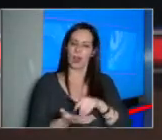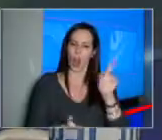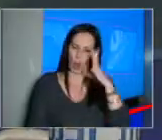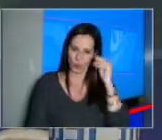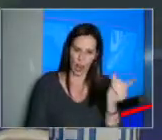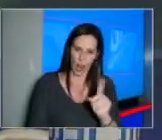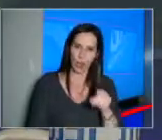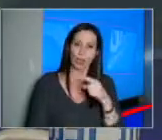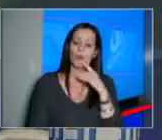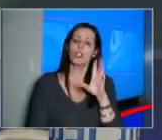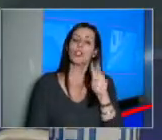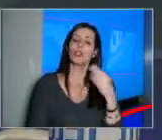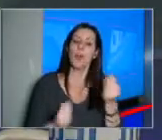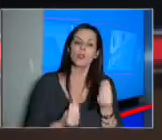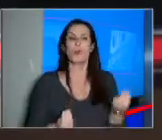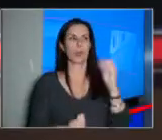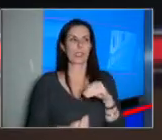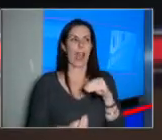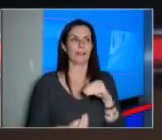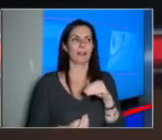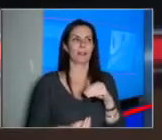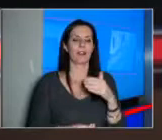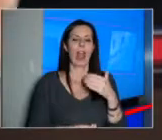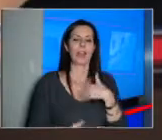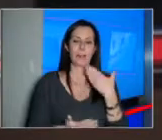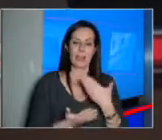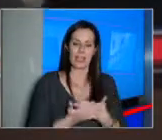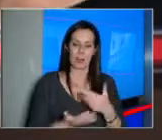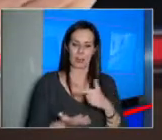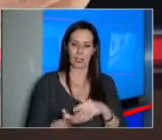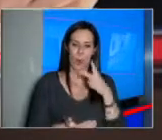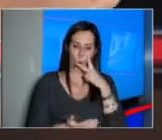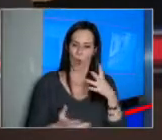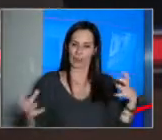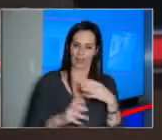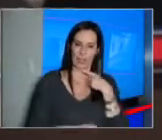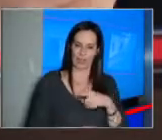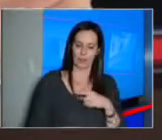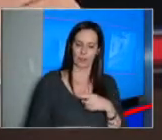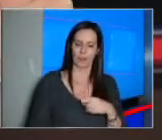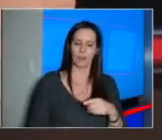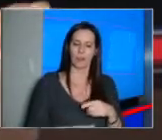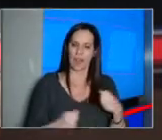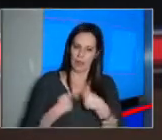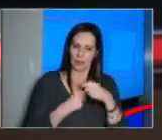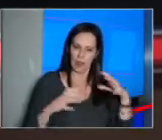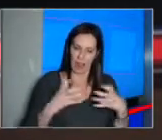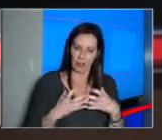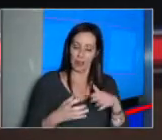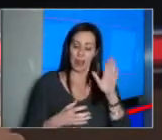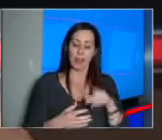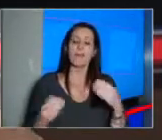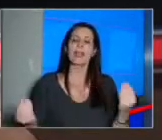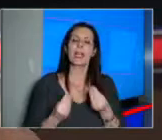הפן וזה, את אומרת, יש משהו מעבר. אני מציעה, היות ואני רואה את החברה הישראלית ואת מארג המאבקים החברתיים, גם